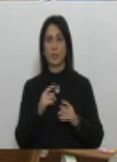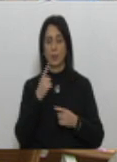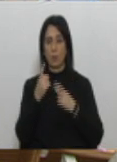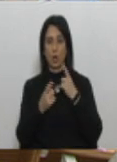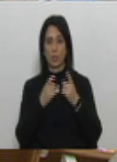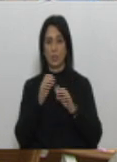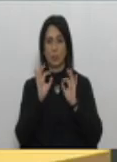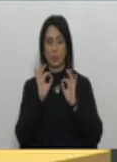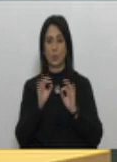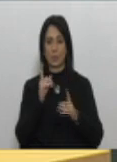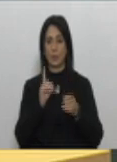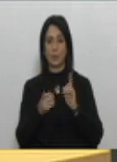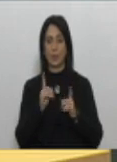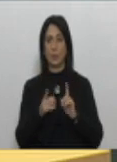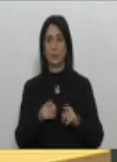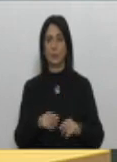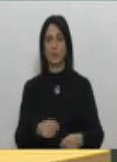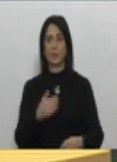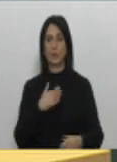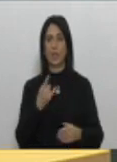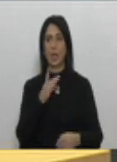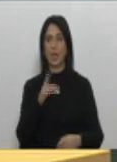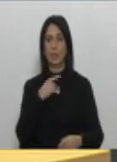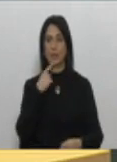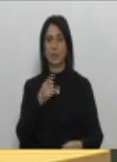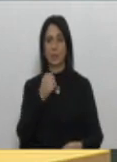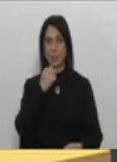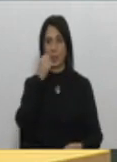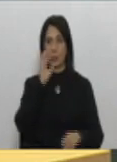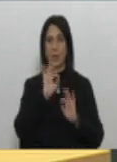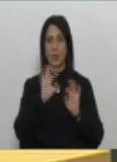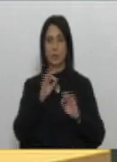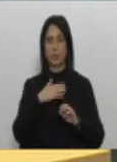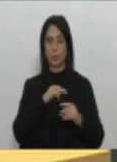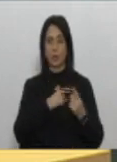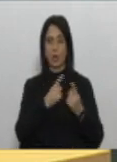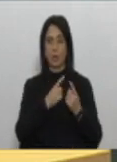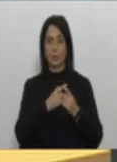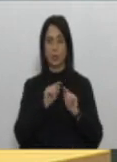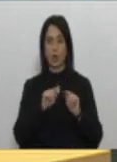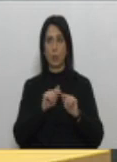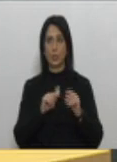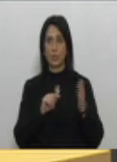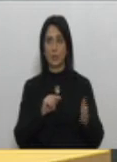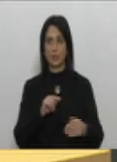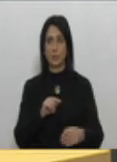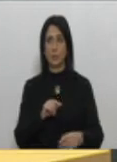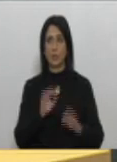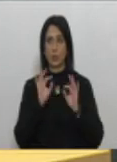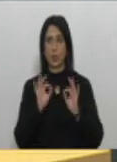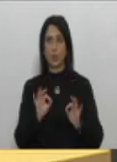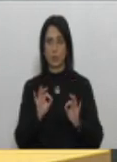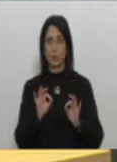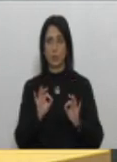მოცემულობა და ობიექტური რეალობა. ჩვენ არაერთხელ გვითქვამს, მადლობაც გადამიხდია ჩემი კოლეგებისთვის, ოპოზიციონერებისთვის,